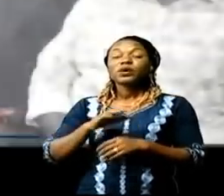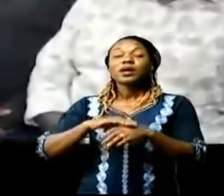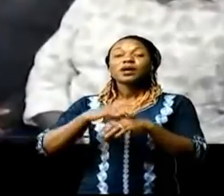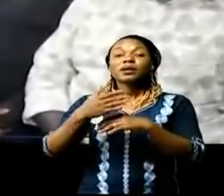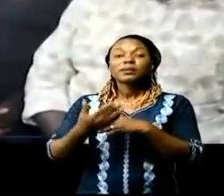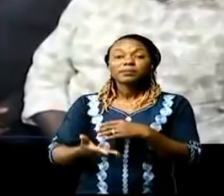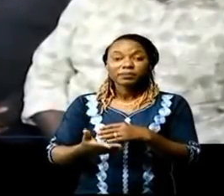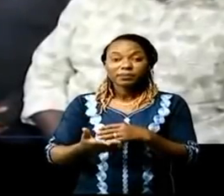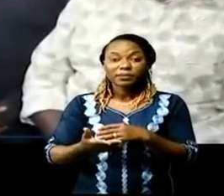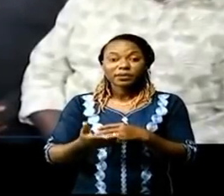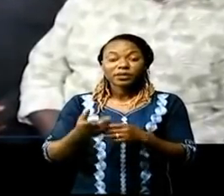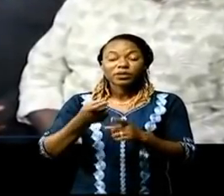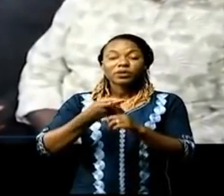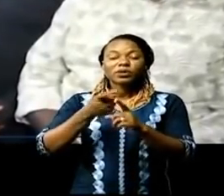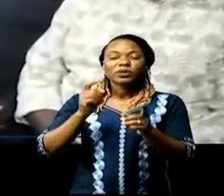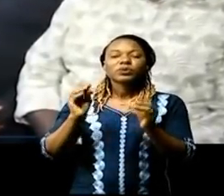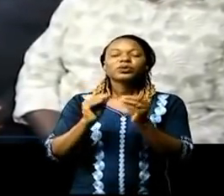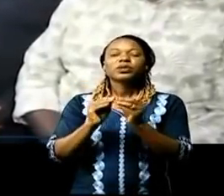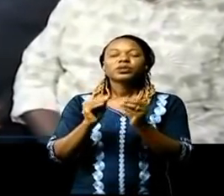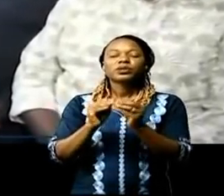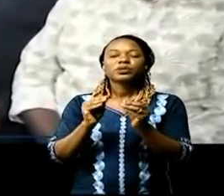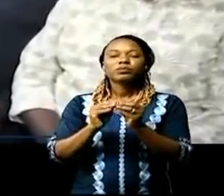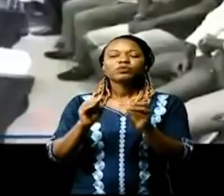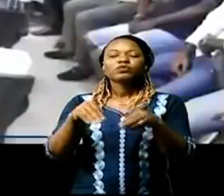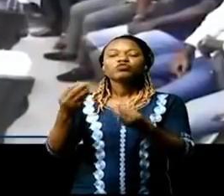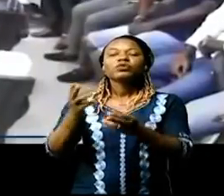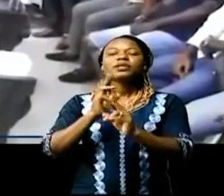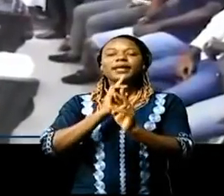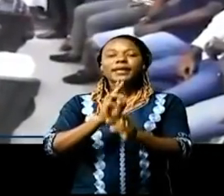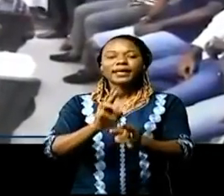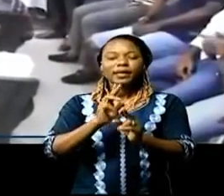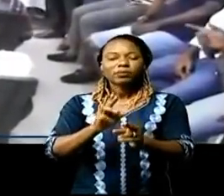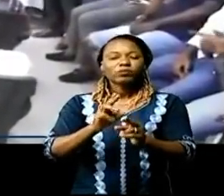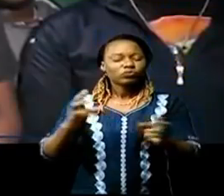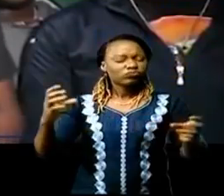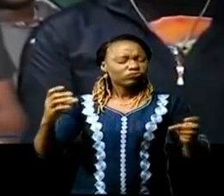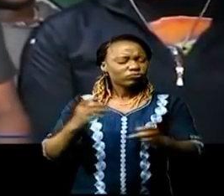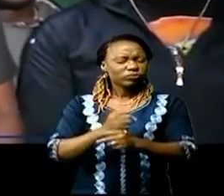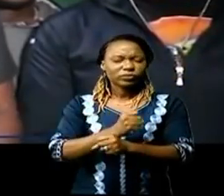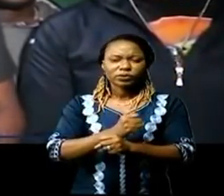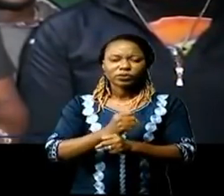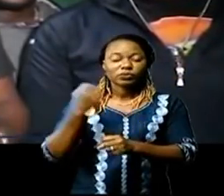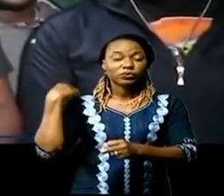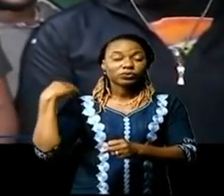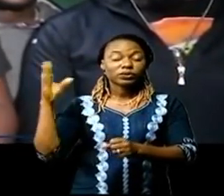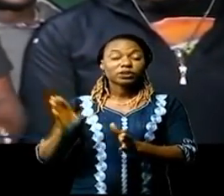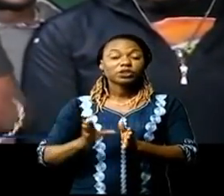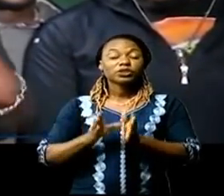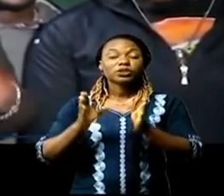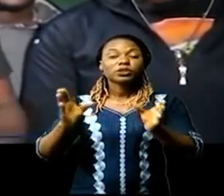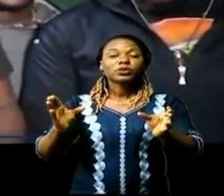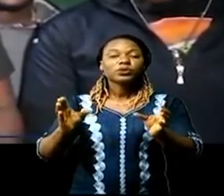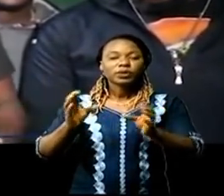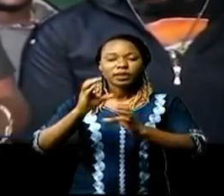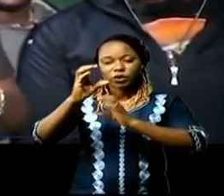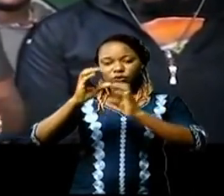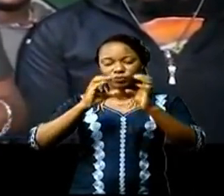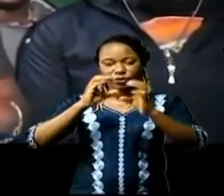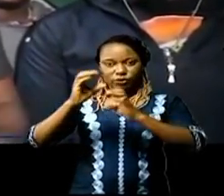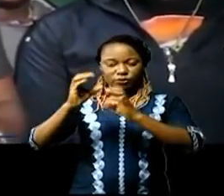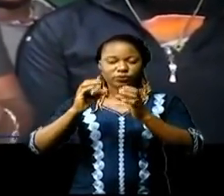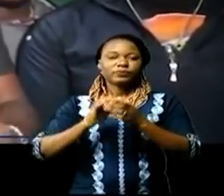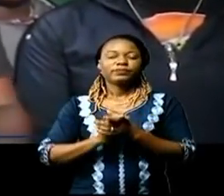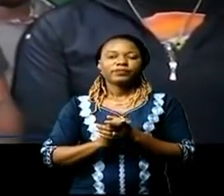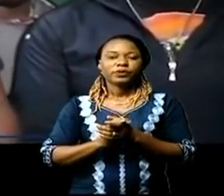Nous nous sommes réunis pour faire rapport des résolutions prises aux états généraux de la communication.